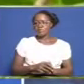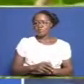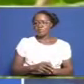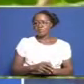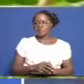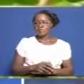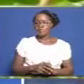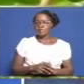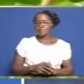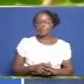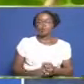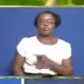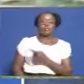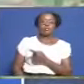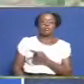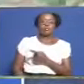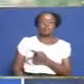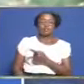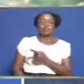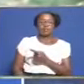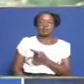Kutana na Gladys Chepkuto.